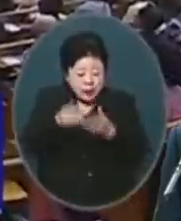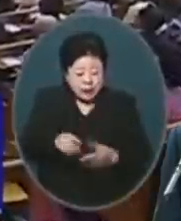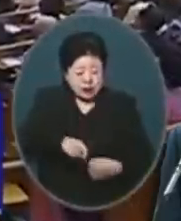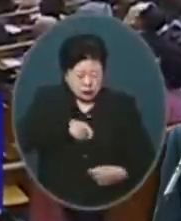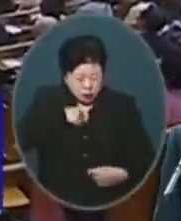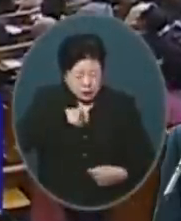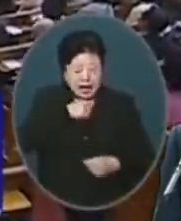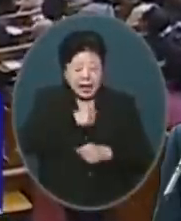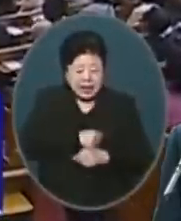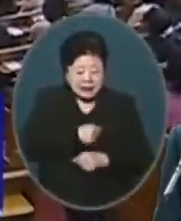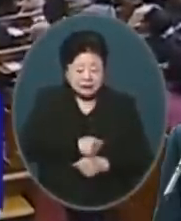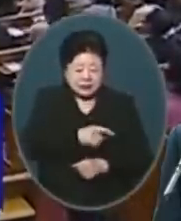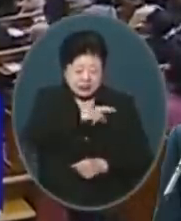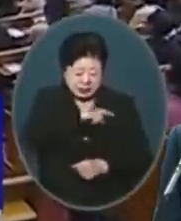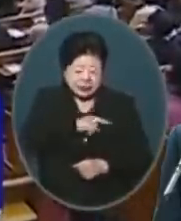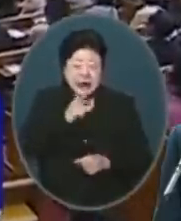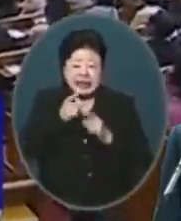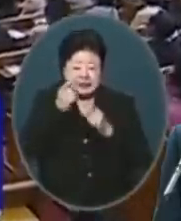의롭다 하심을